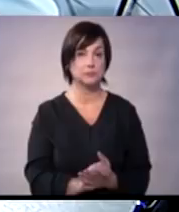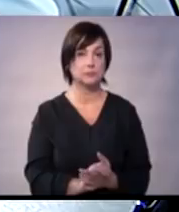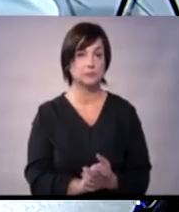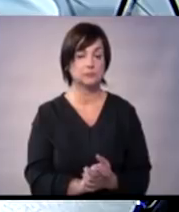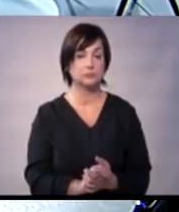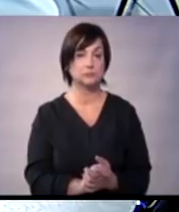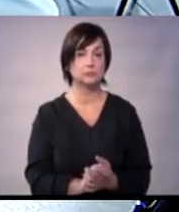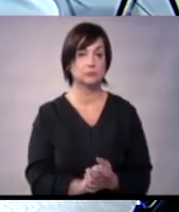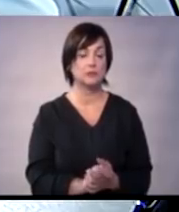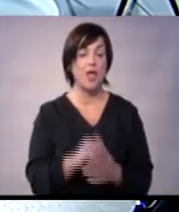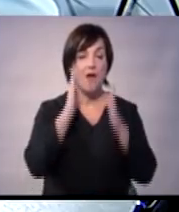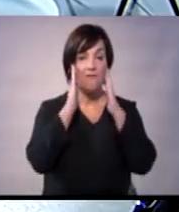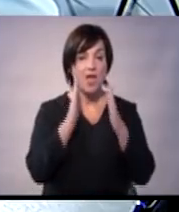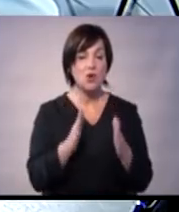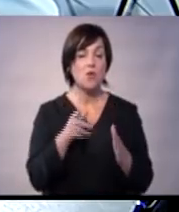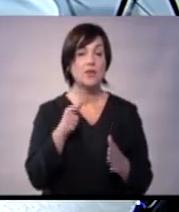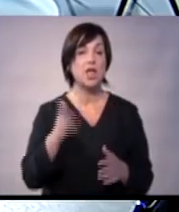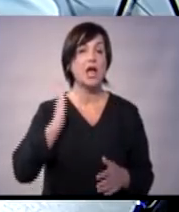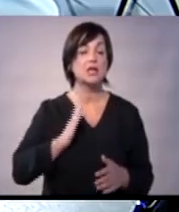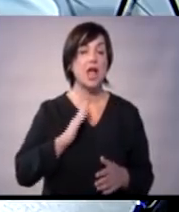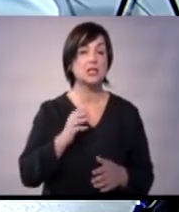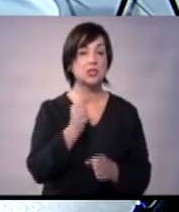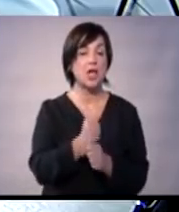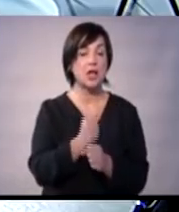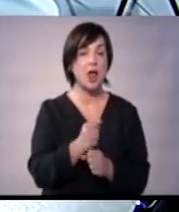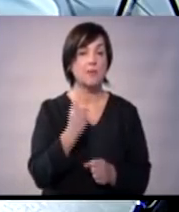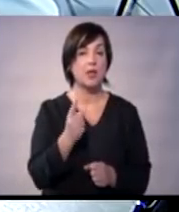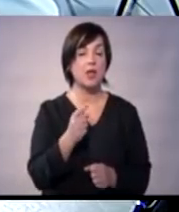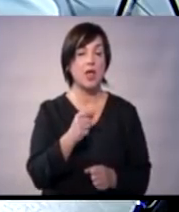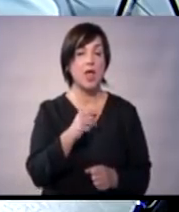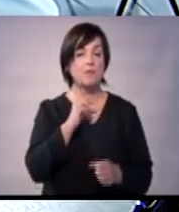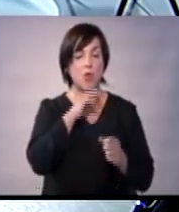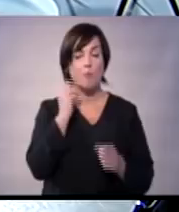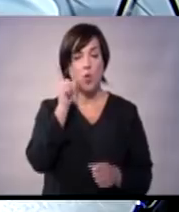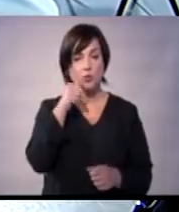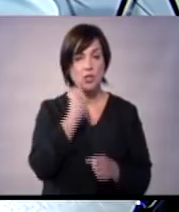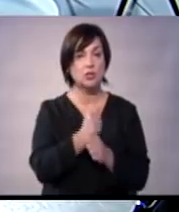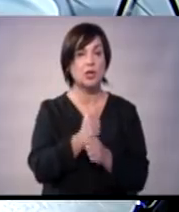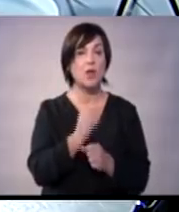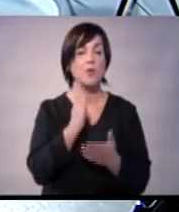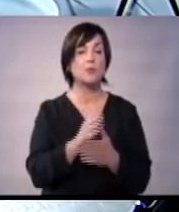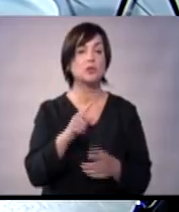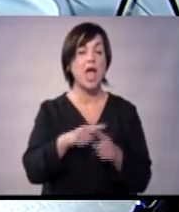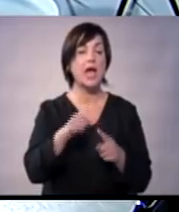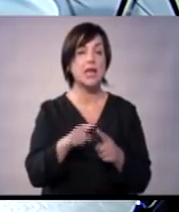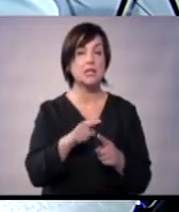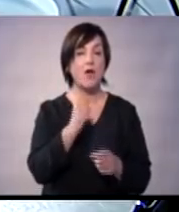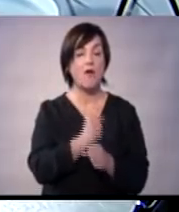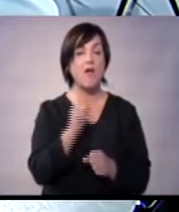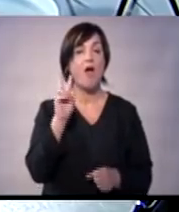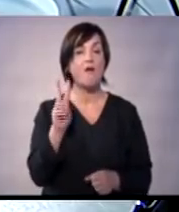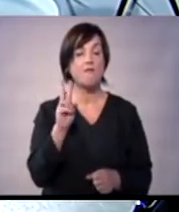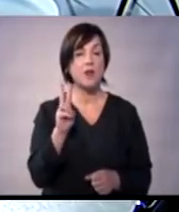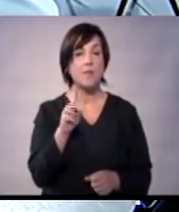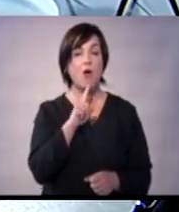Затоа што верувате една градоначалничка функција е направа функција, а можеби сум меѓу ретките функционери од ПМРО да